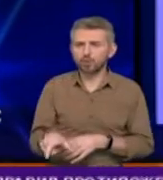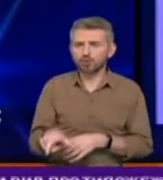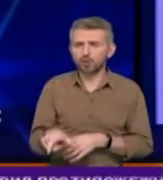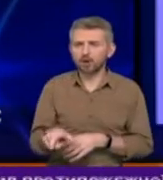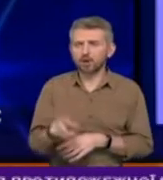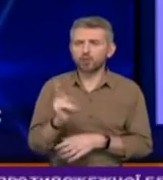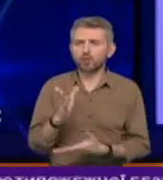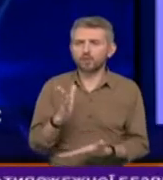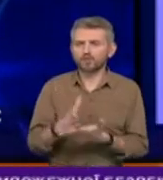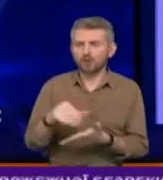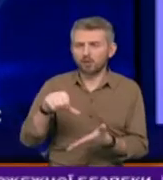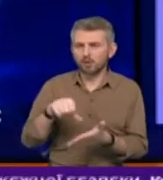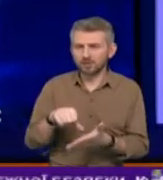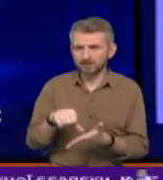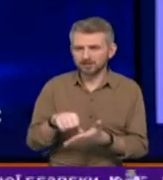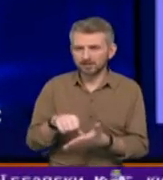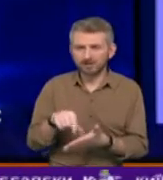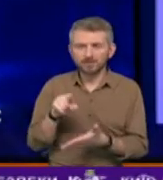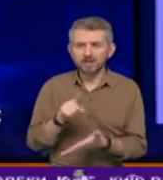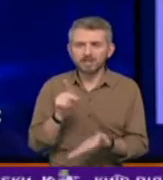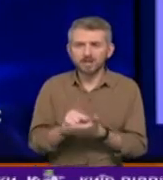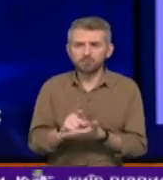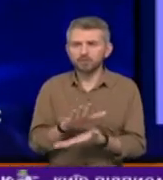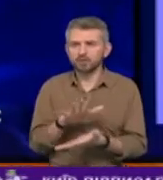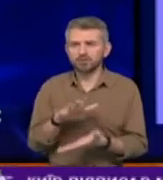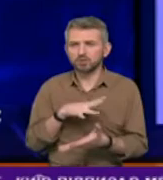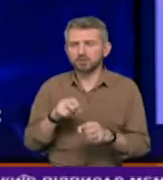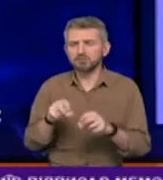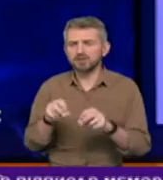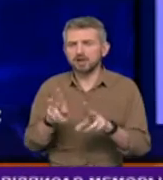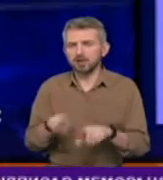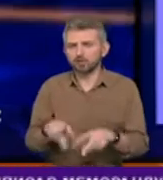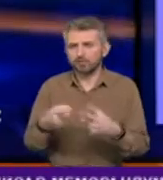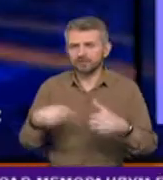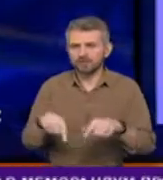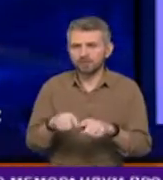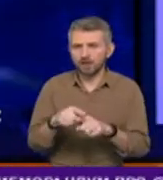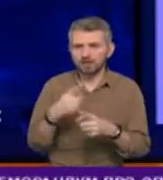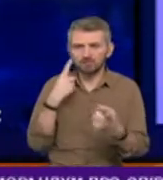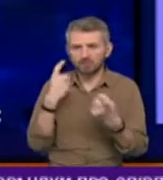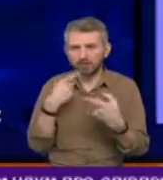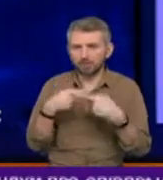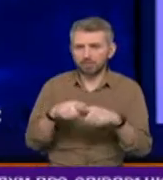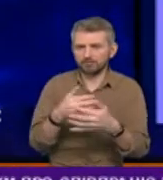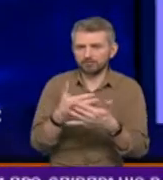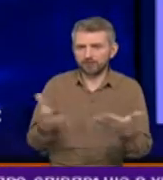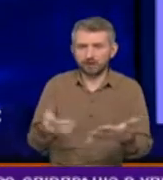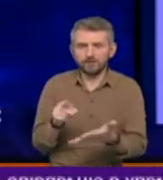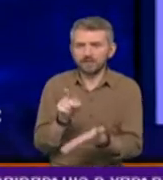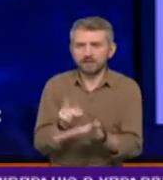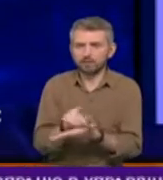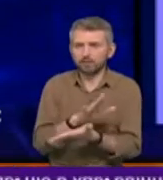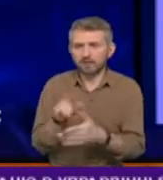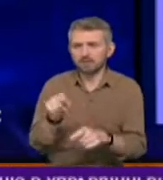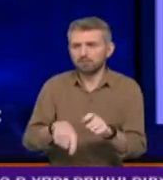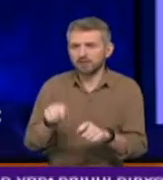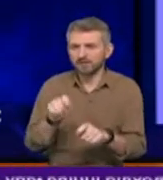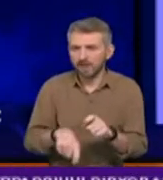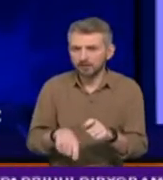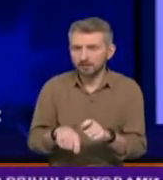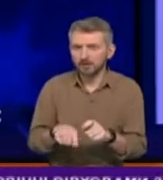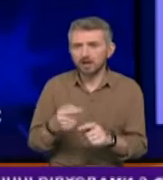І ну, сподіваємось, що буде краще і краще. І з Польщі хай до нас приїжджають, а ми тут будемо робити вже відбіри, думати. А